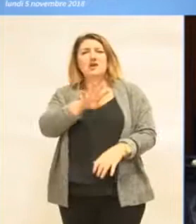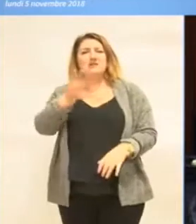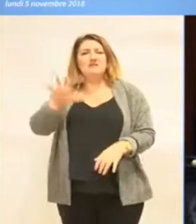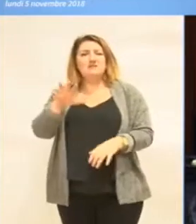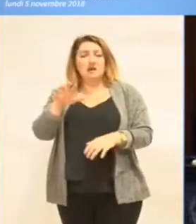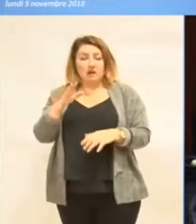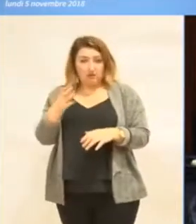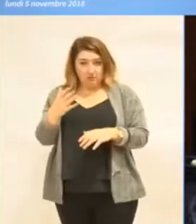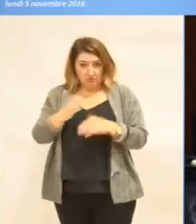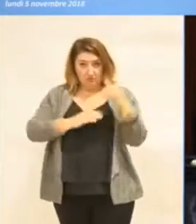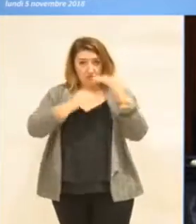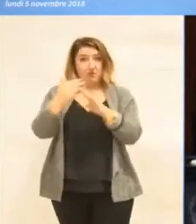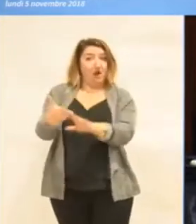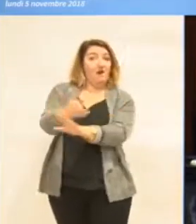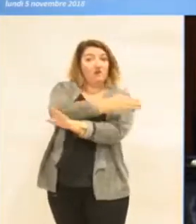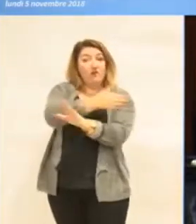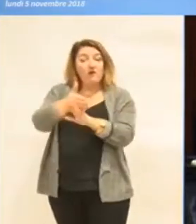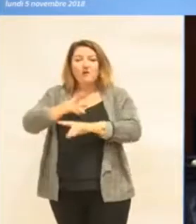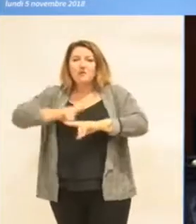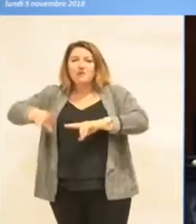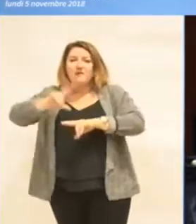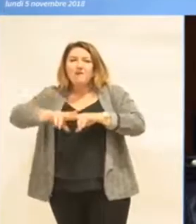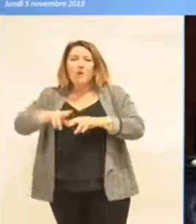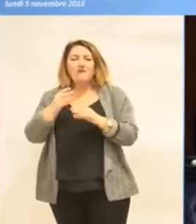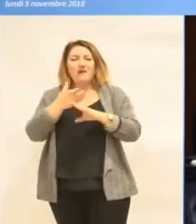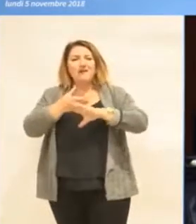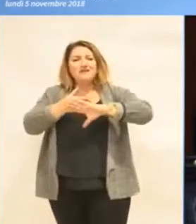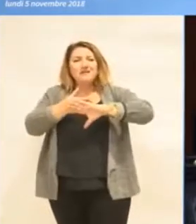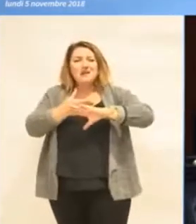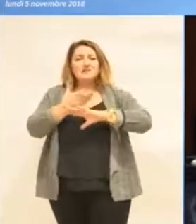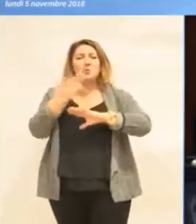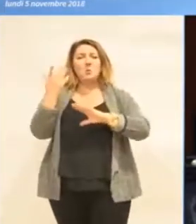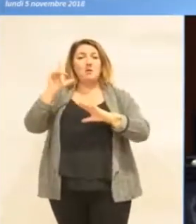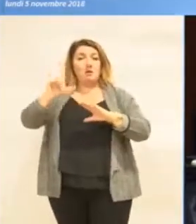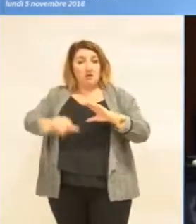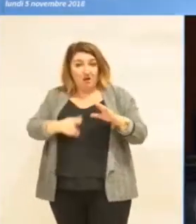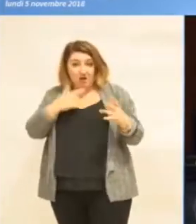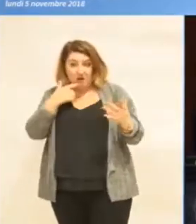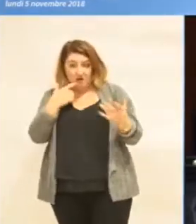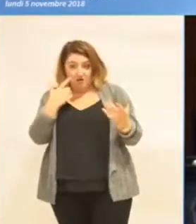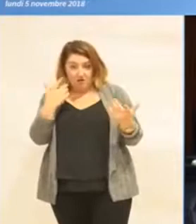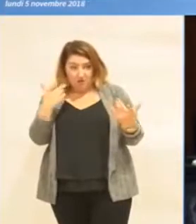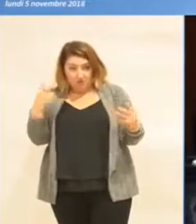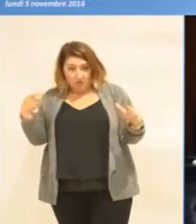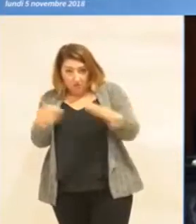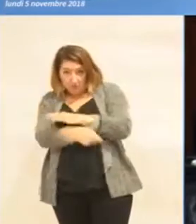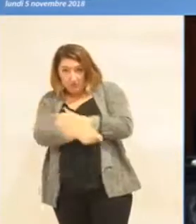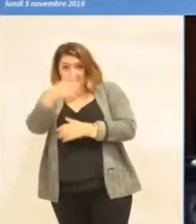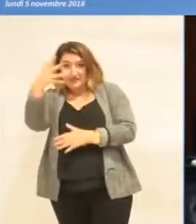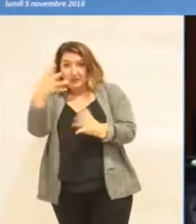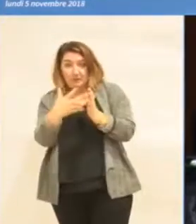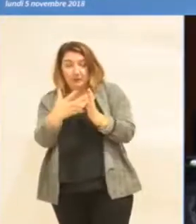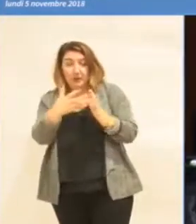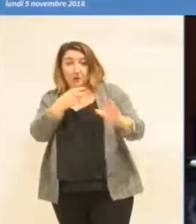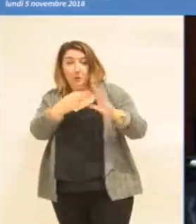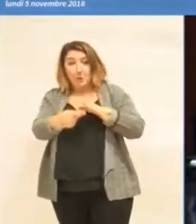pour lequel des travaux de ravalement avec amélioration thermique par l'extérieur sont engagés, une aide de 5 000 € par